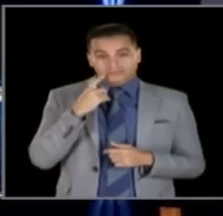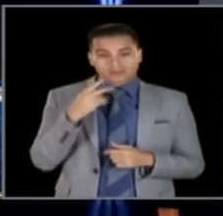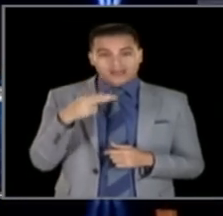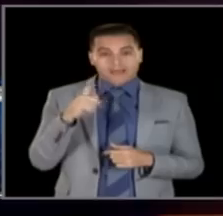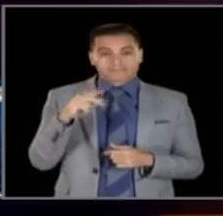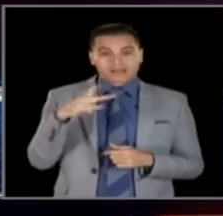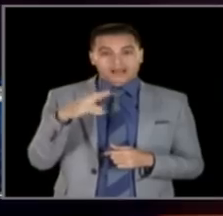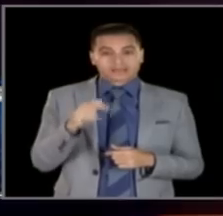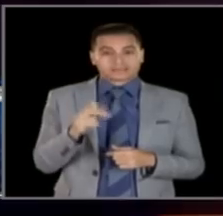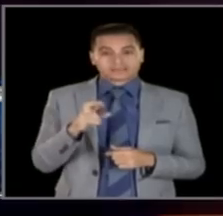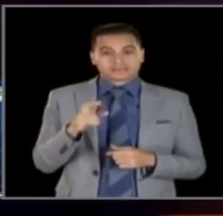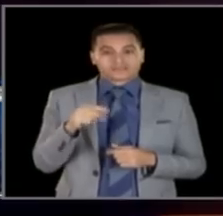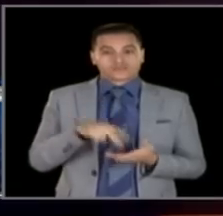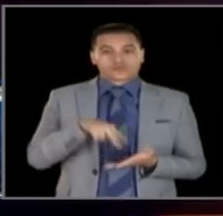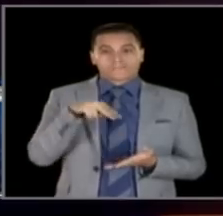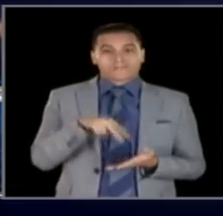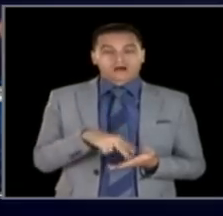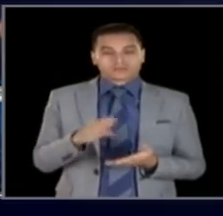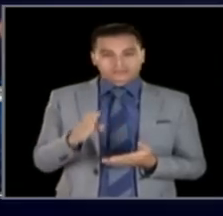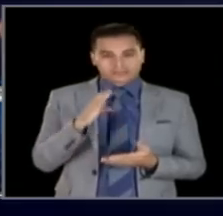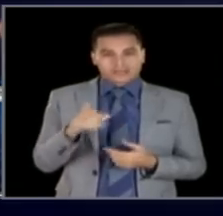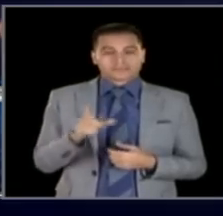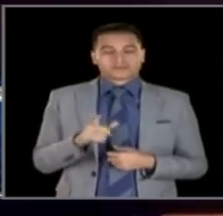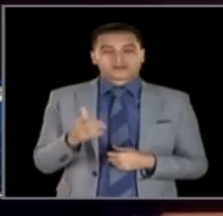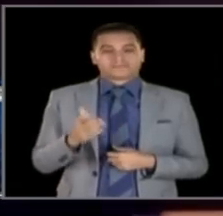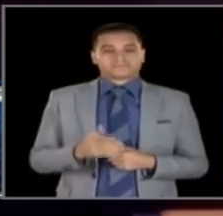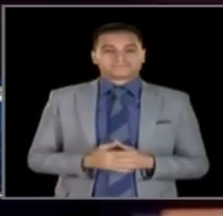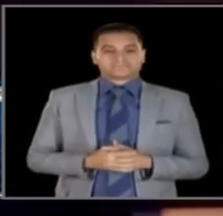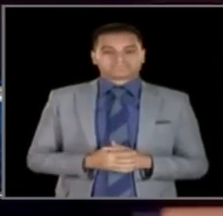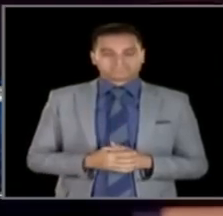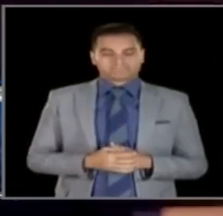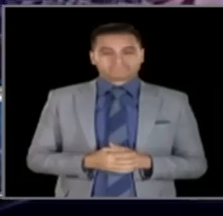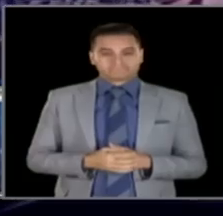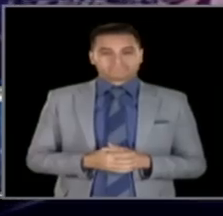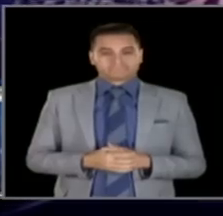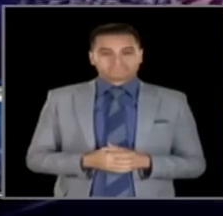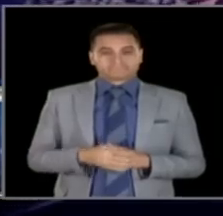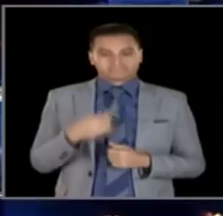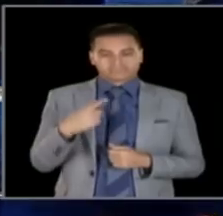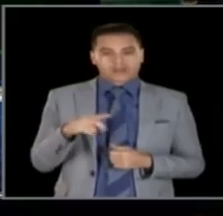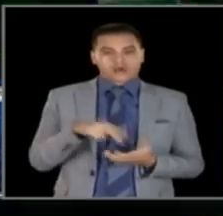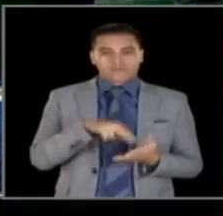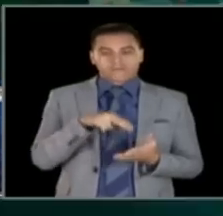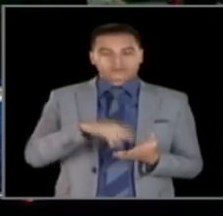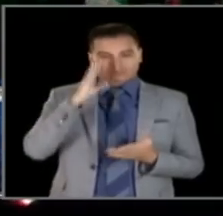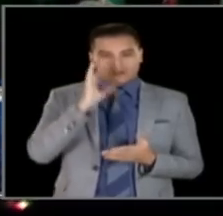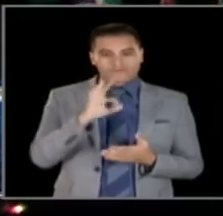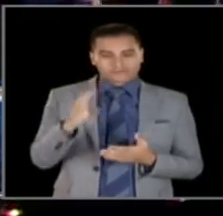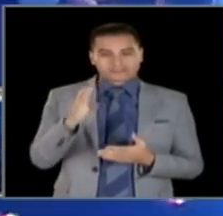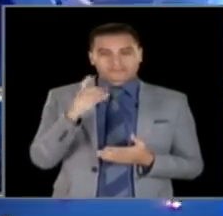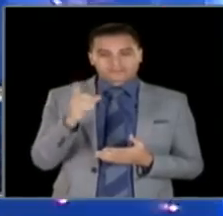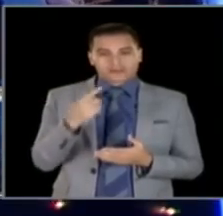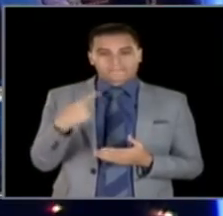عبد العزيز إجابتك؟ جمباز. الجمباز إجابة صحيحة. فعلا